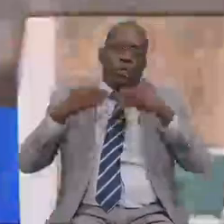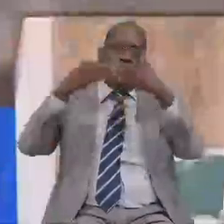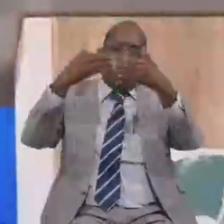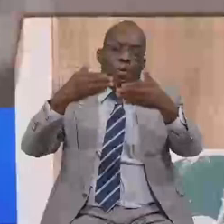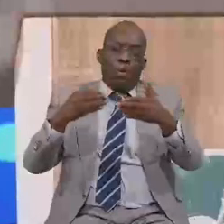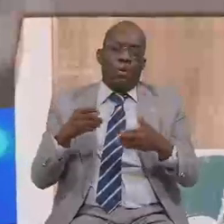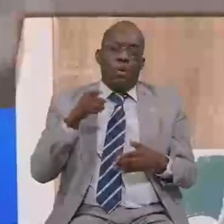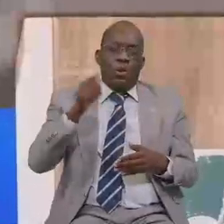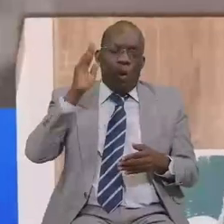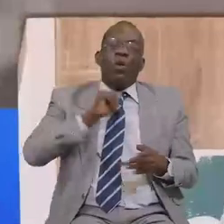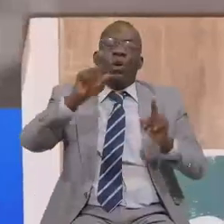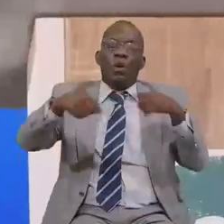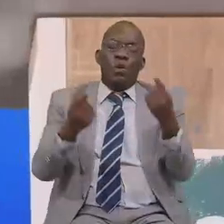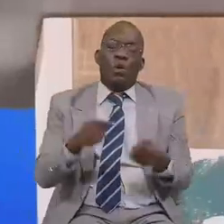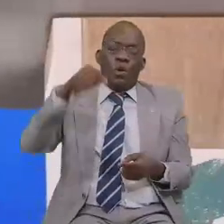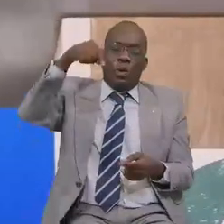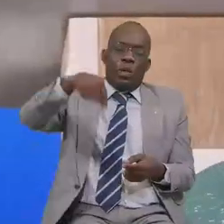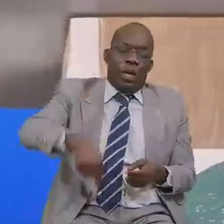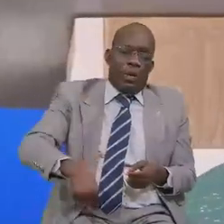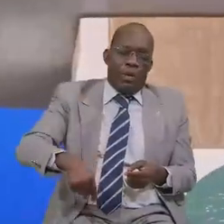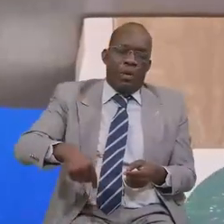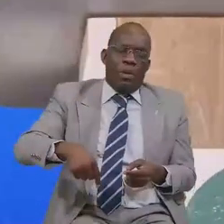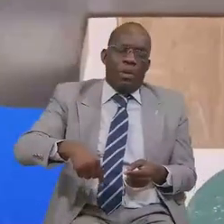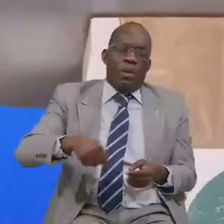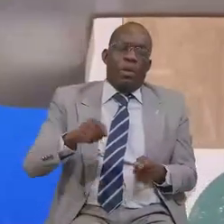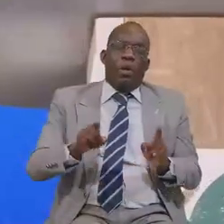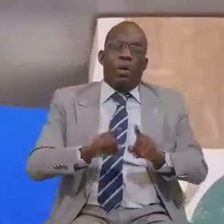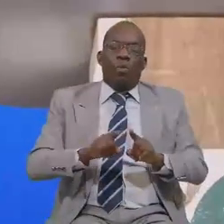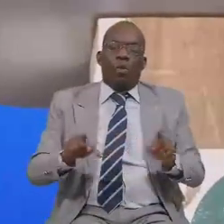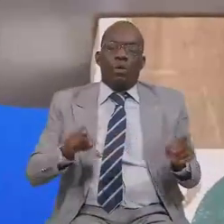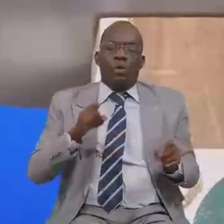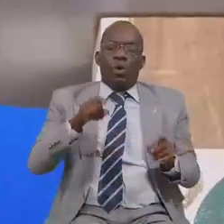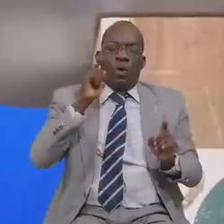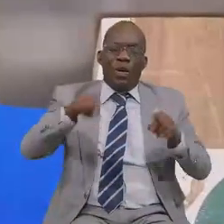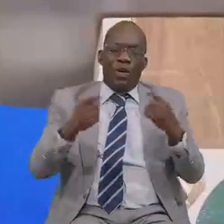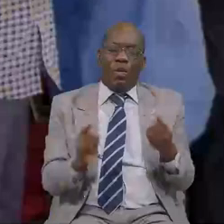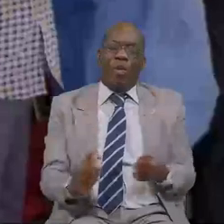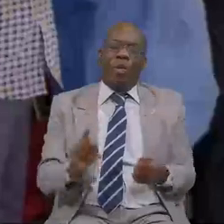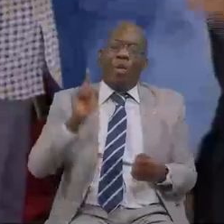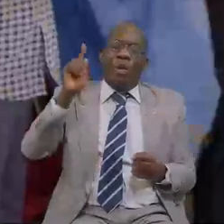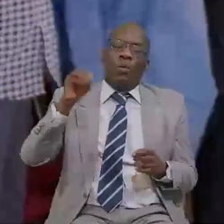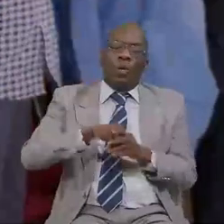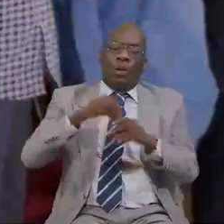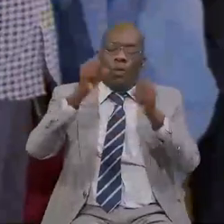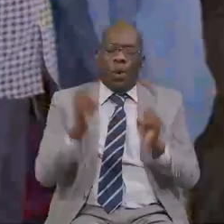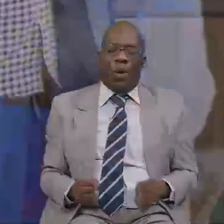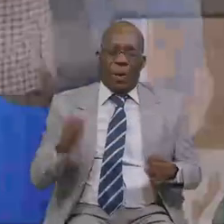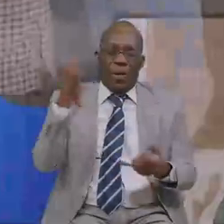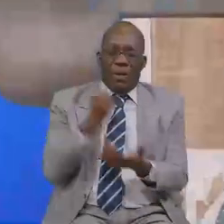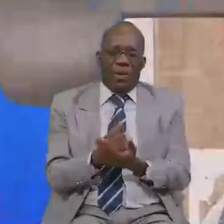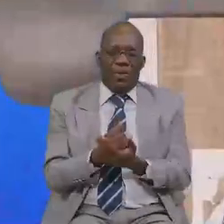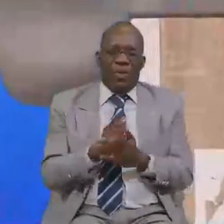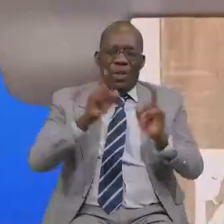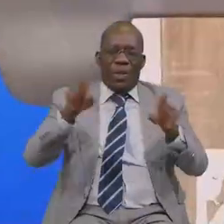Tu n'iras pas en bas, mais tu vas continuer à croire dans la puissance, dans